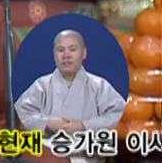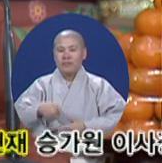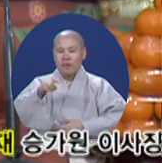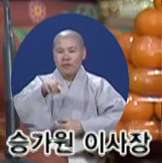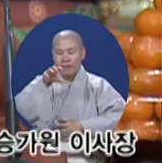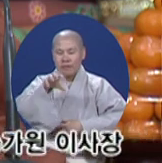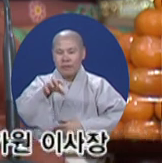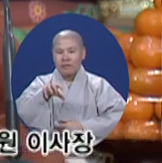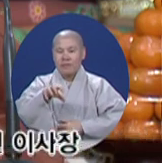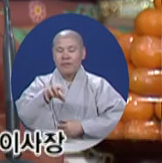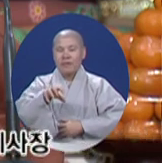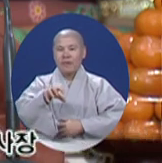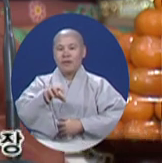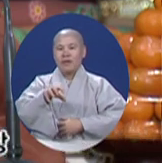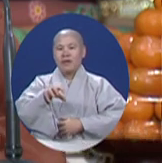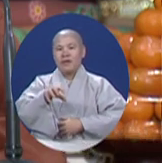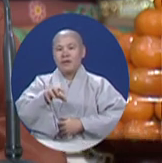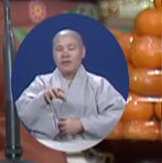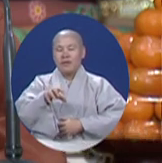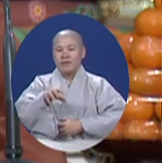거기에는 이제